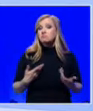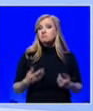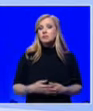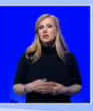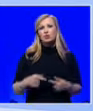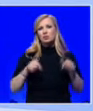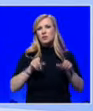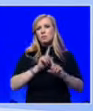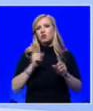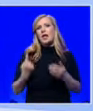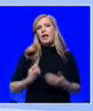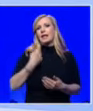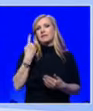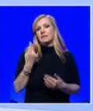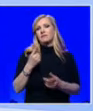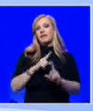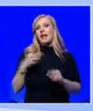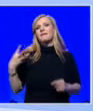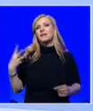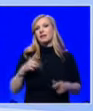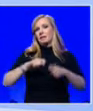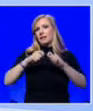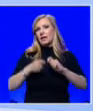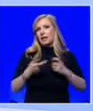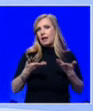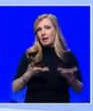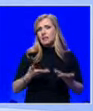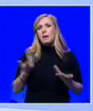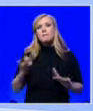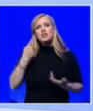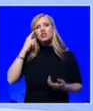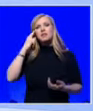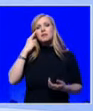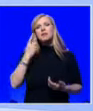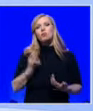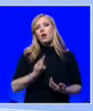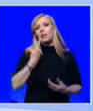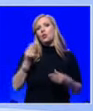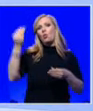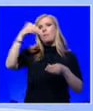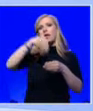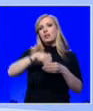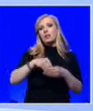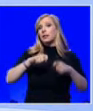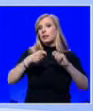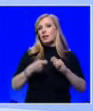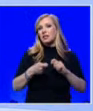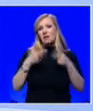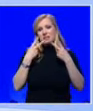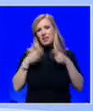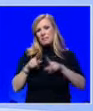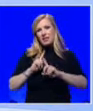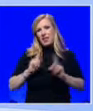бъде единствената и най-ефективната гаранция. Просто беше замислен като една допълнителна гаранция, както видяхме, не